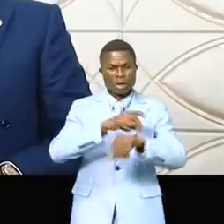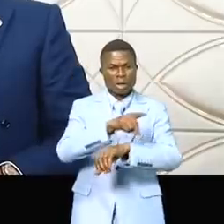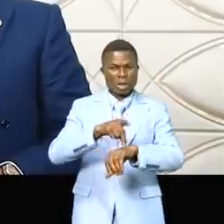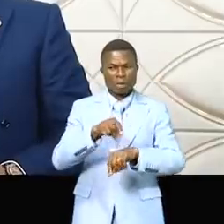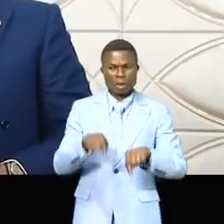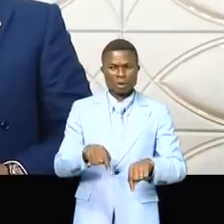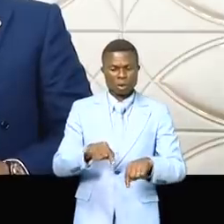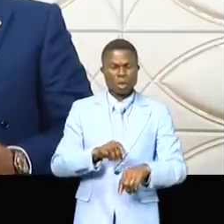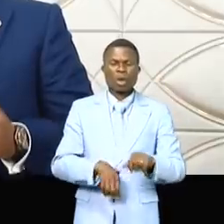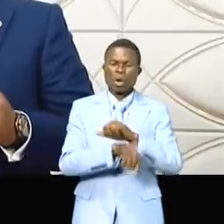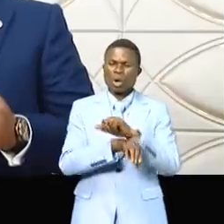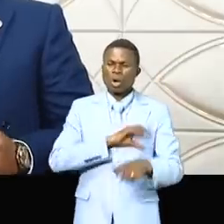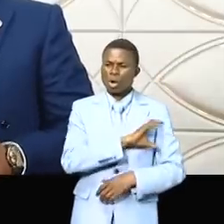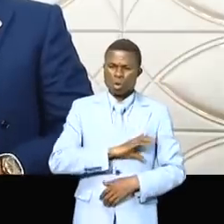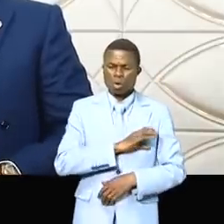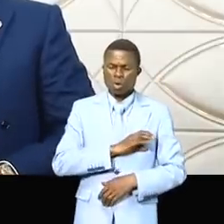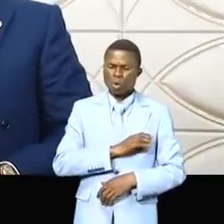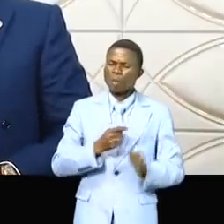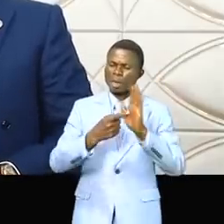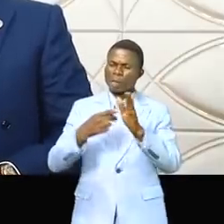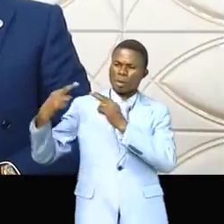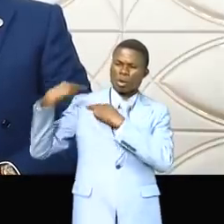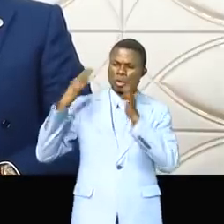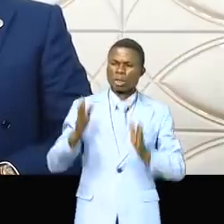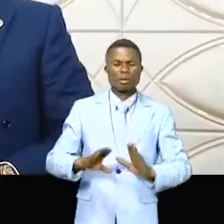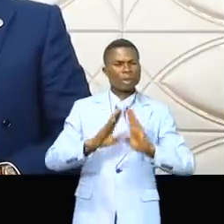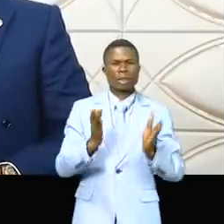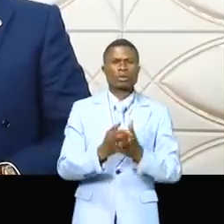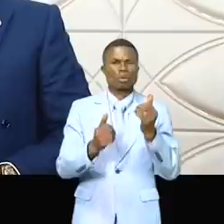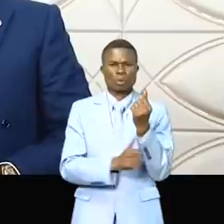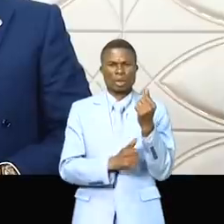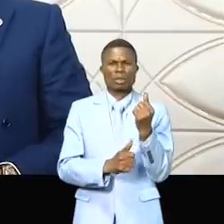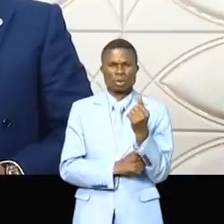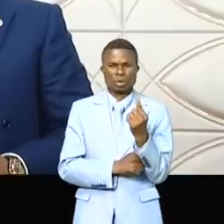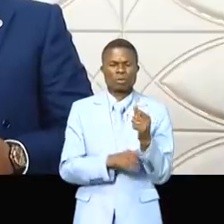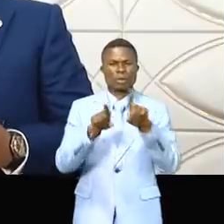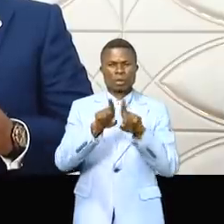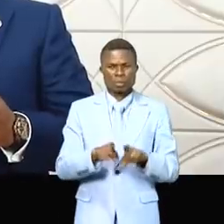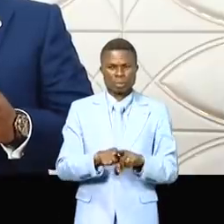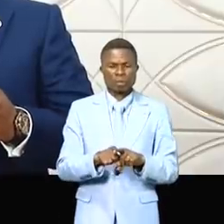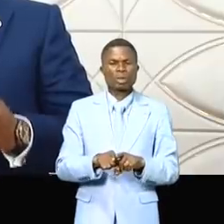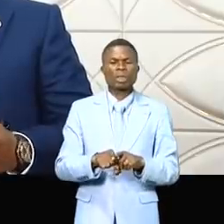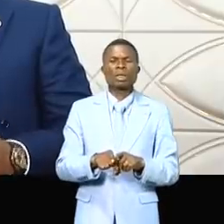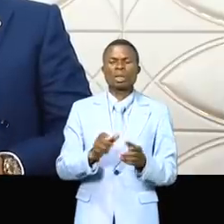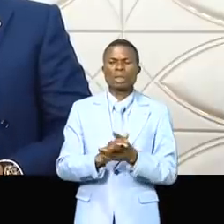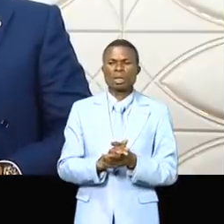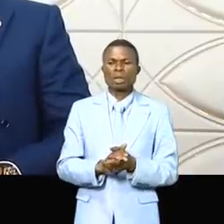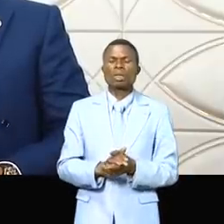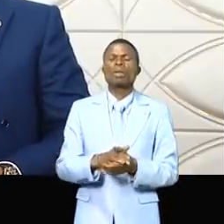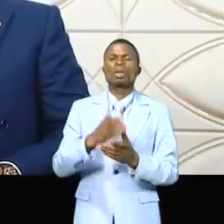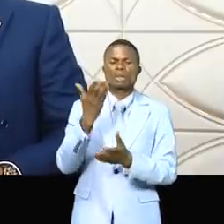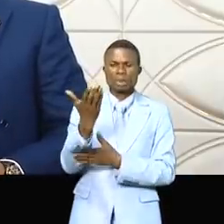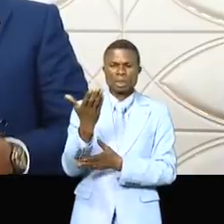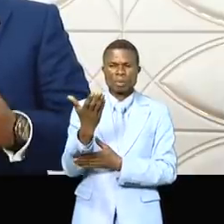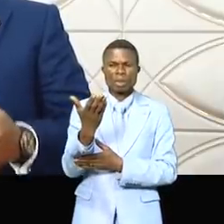période une attitude responsable à tous égards. Ainsi donc, je recommande plus